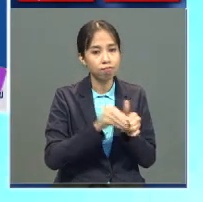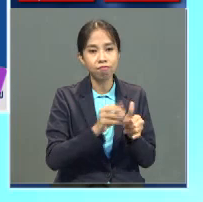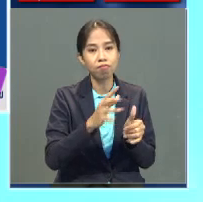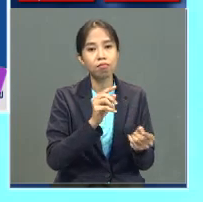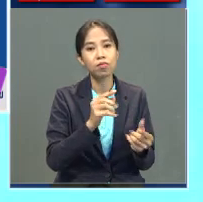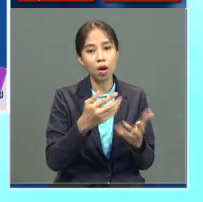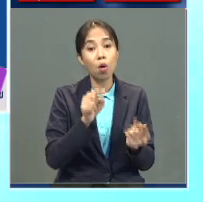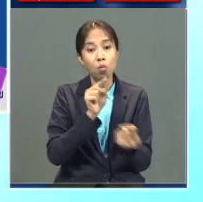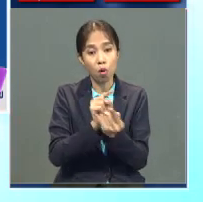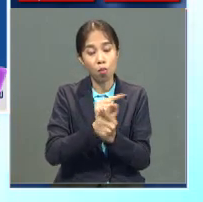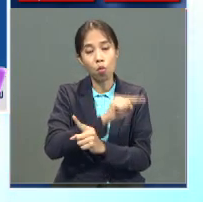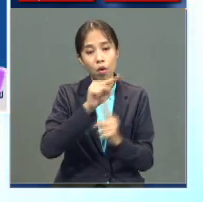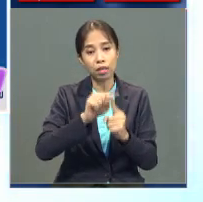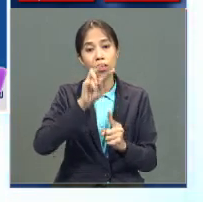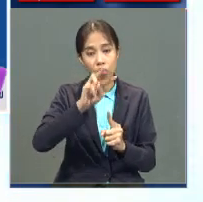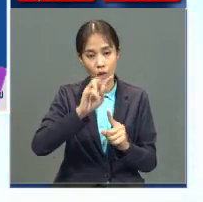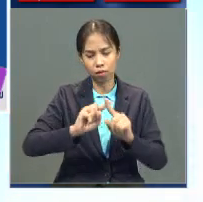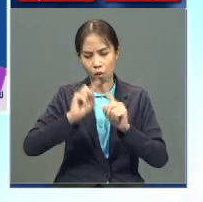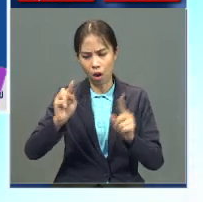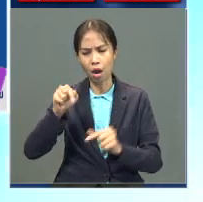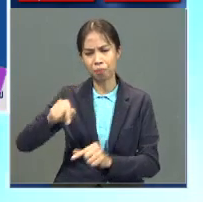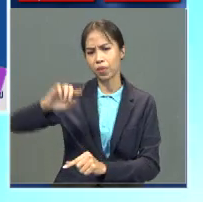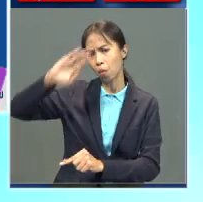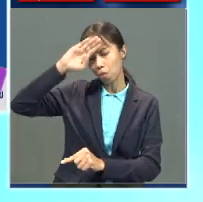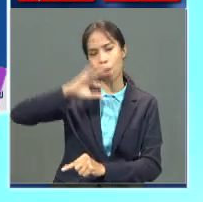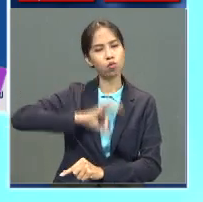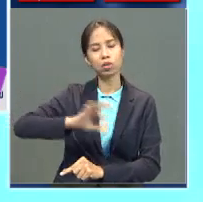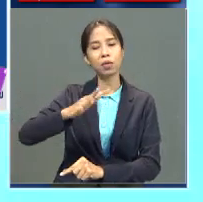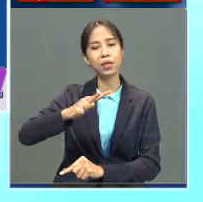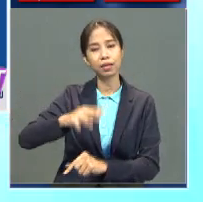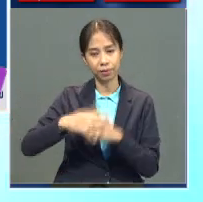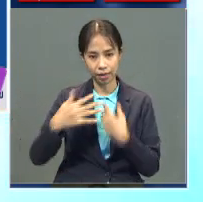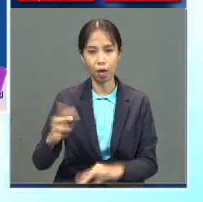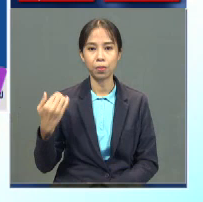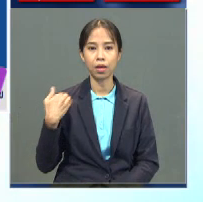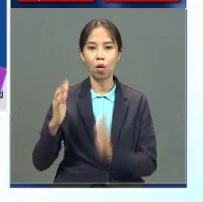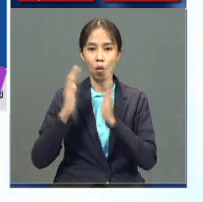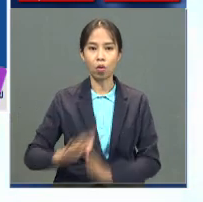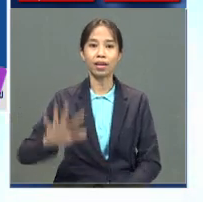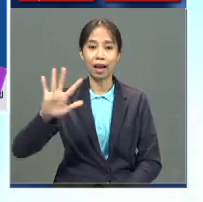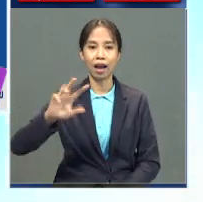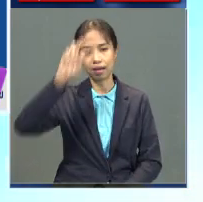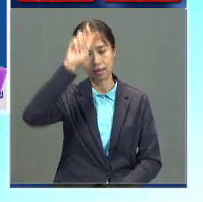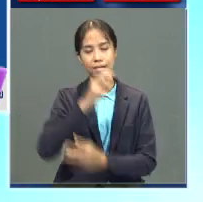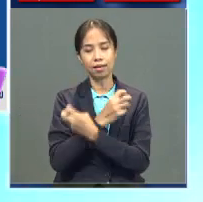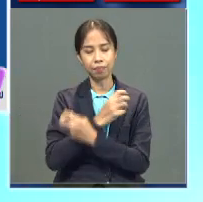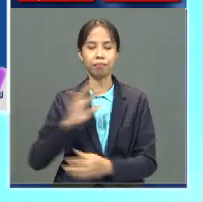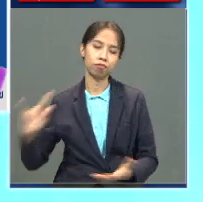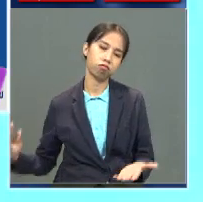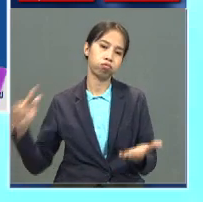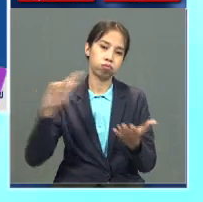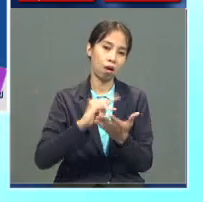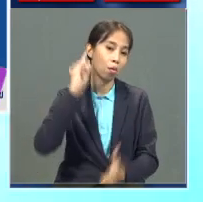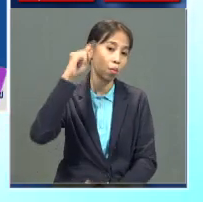สิงหาคมไม่พบเชื้อพบเชื้อนะคะเมื่อวันที่2สิงหาคมแต่ว่าไม่มีอาการส่วนอีก 5คนเดินทางมาจากอียิปต์ค่ะเป็นหญิงไทย 1